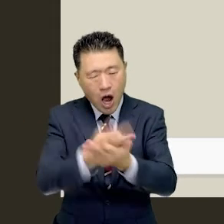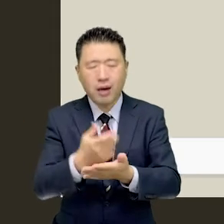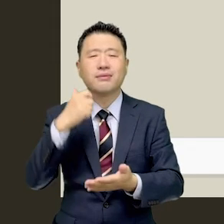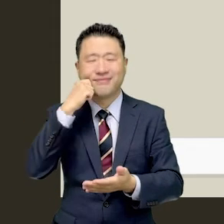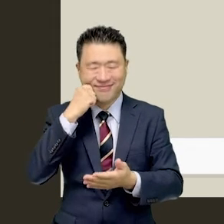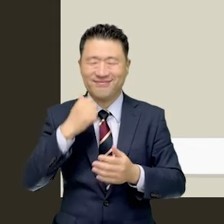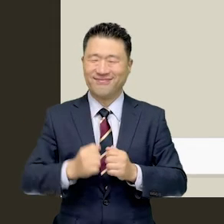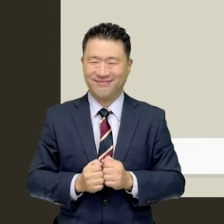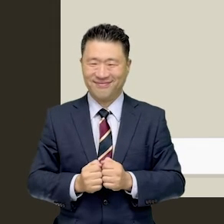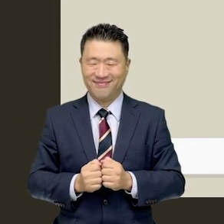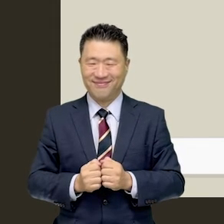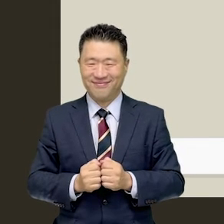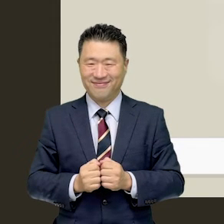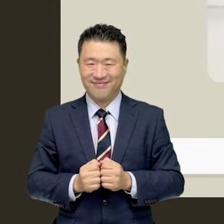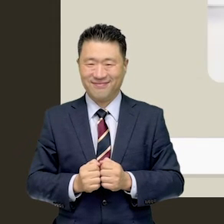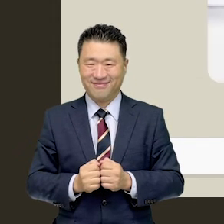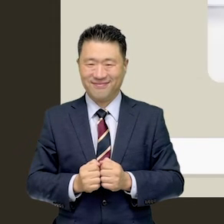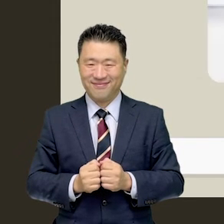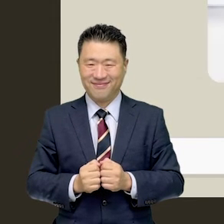있습니다.